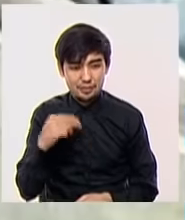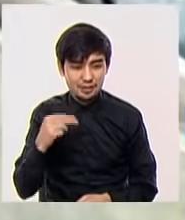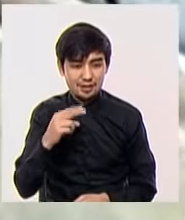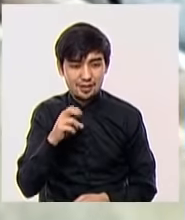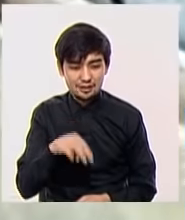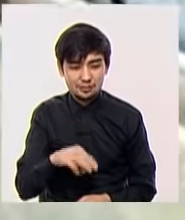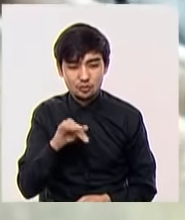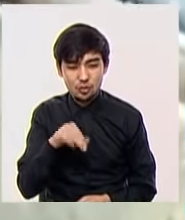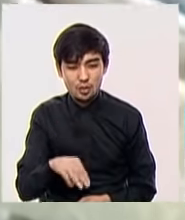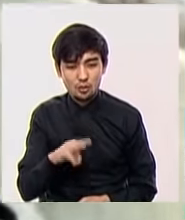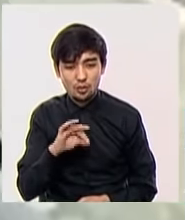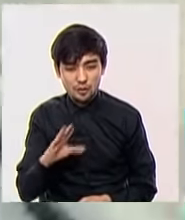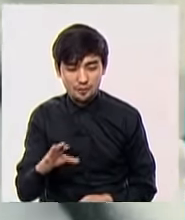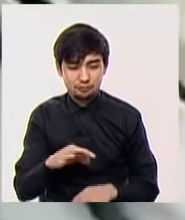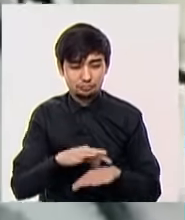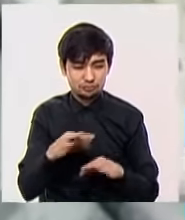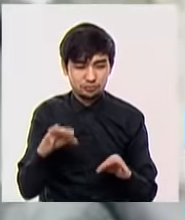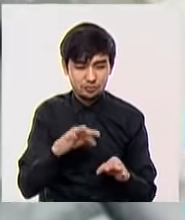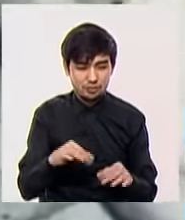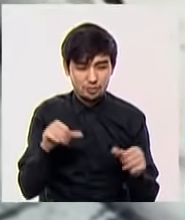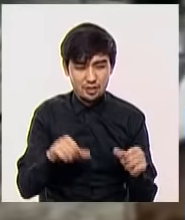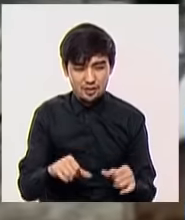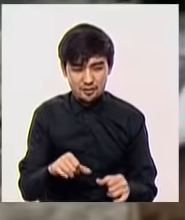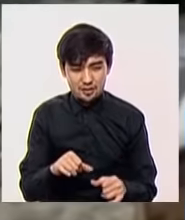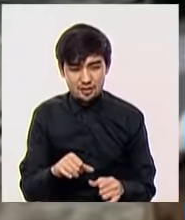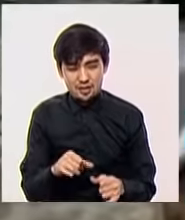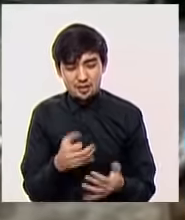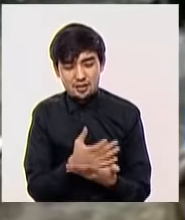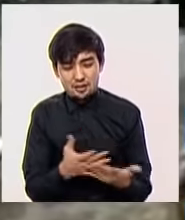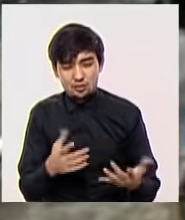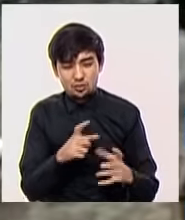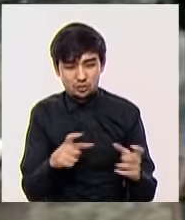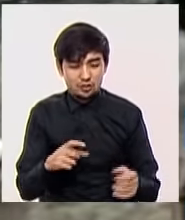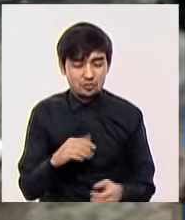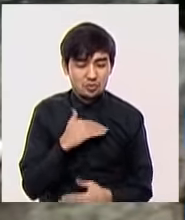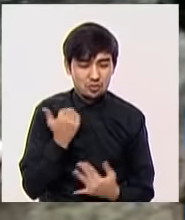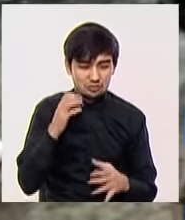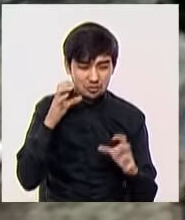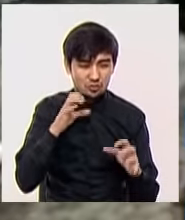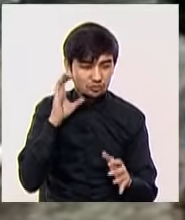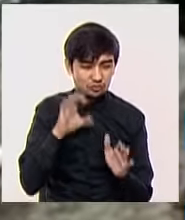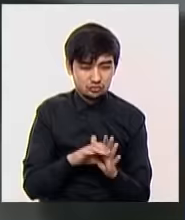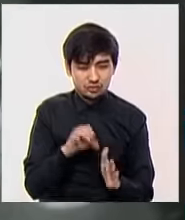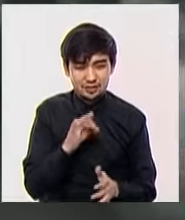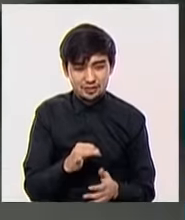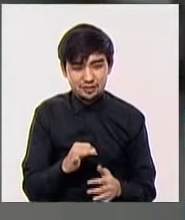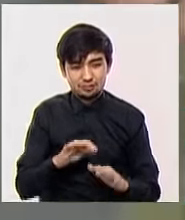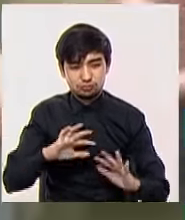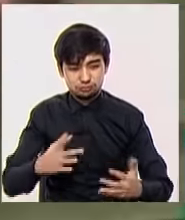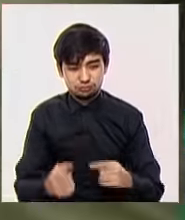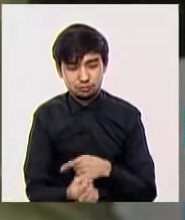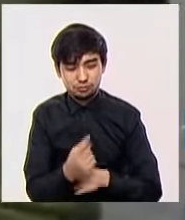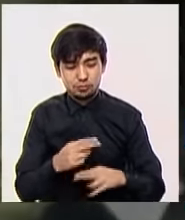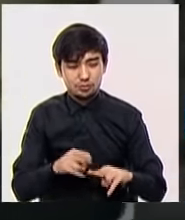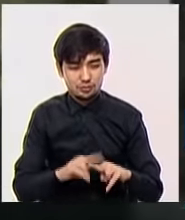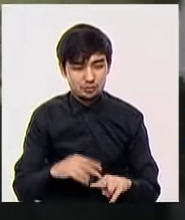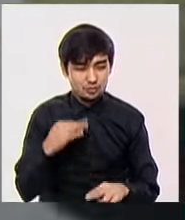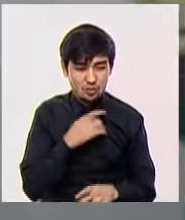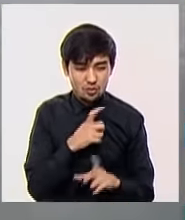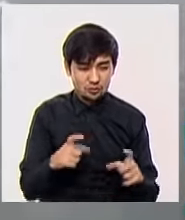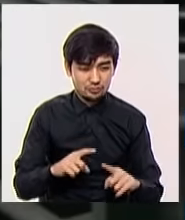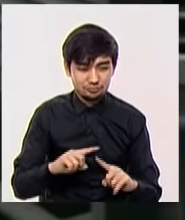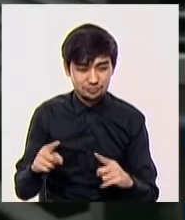отметил что усиливается в правовой нигилизм и некоторые граждане не хотят соблюдать законы а происходит это потому что многие идут на преступления